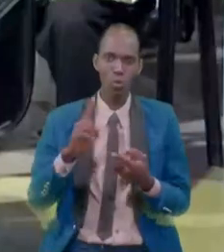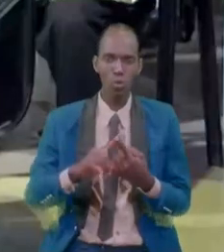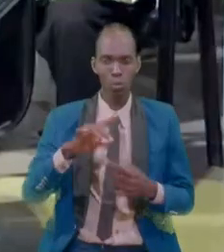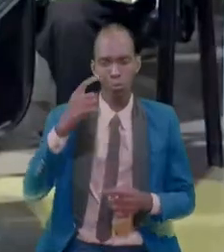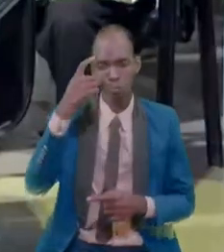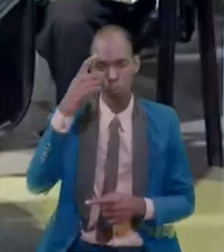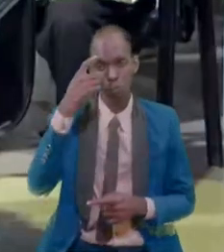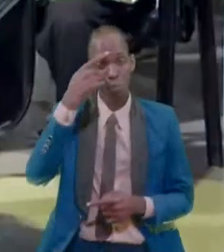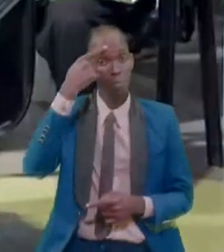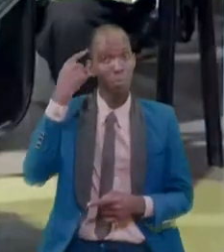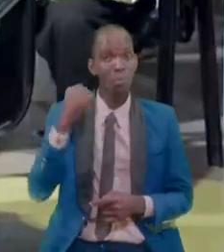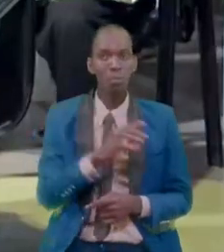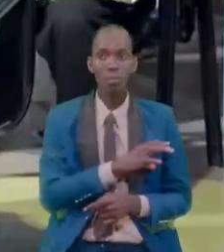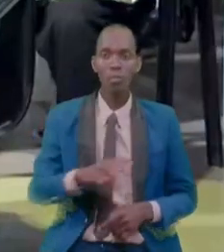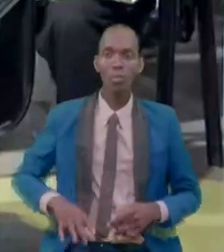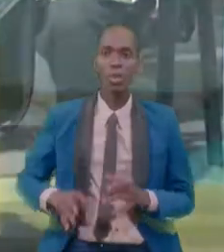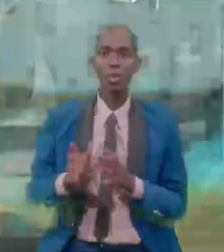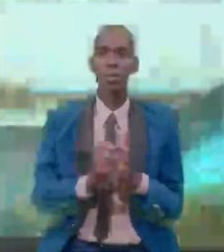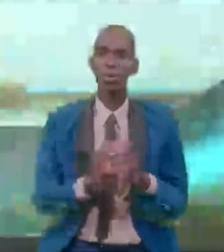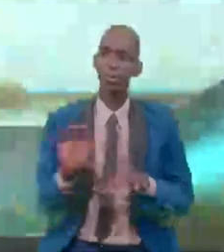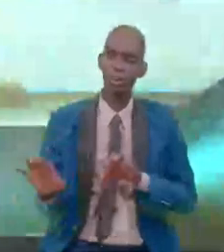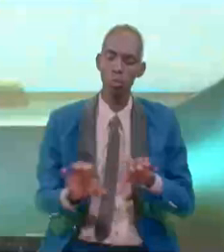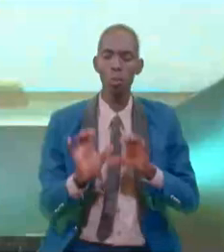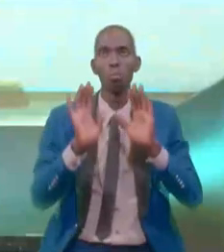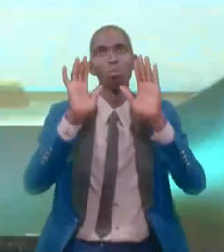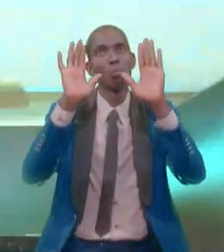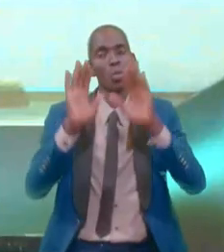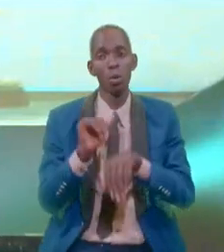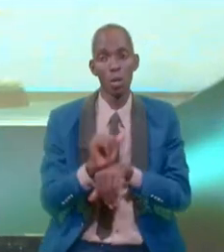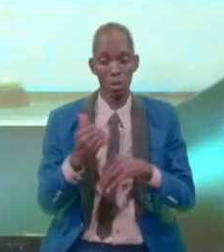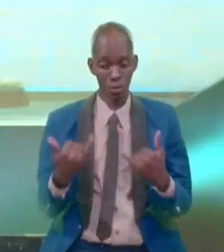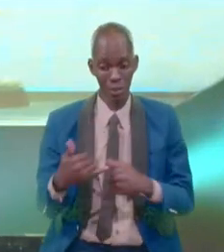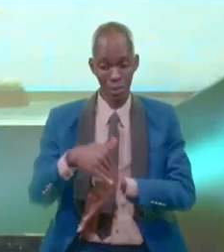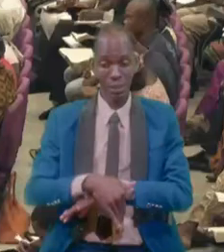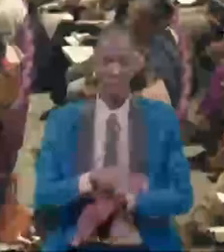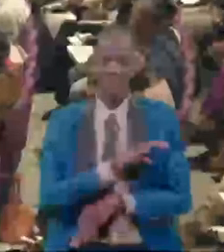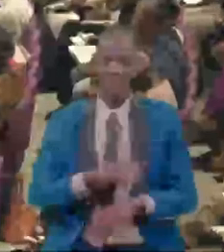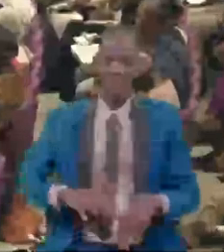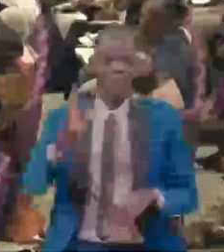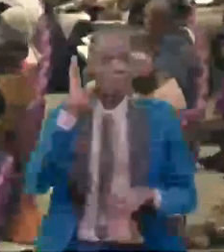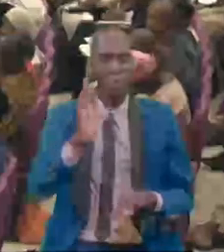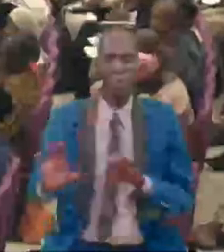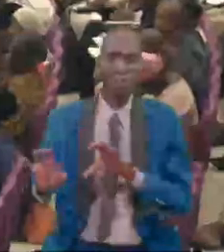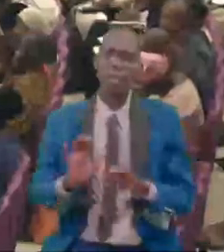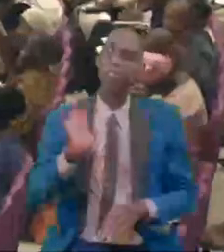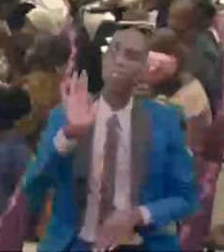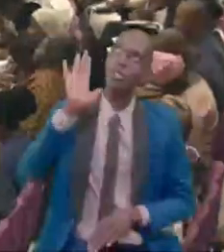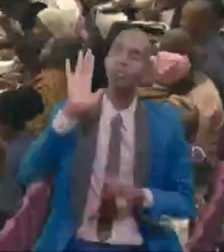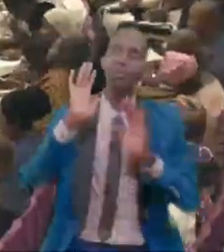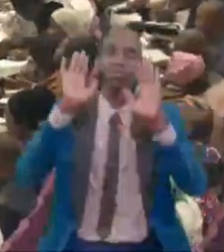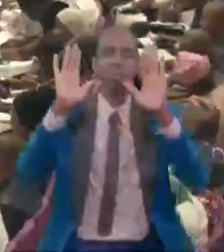Parce que Jésus fait des miracles. Ce soir, il fera ses prodiges dans votre